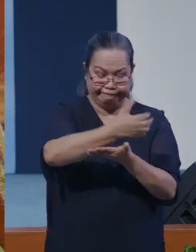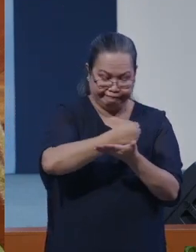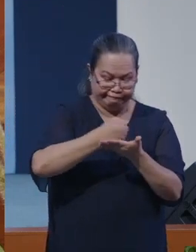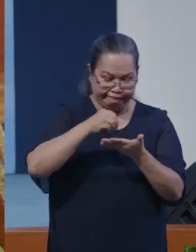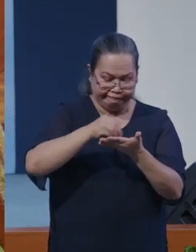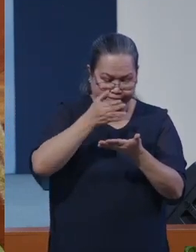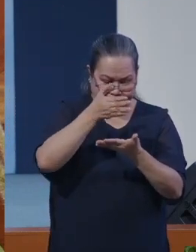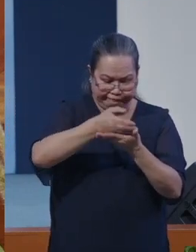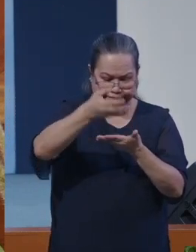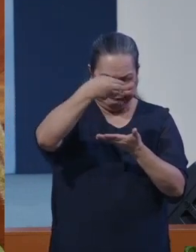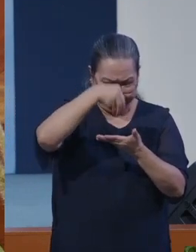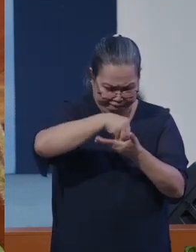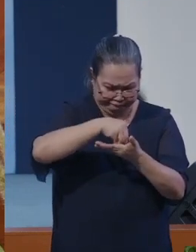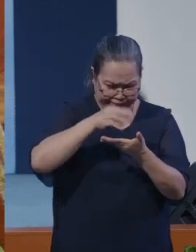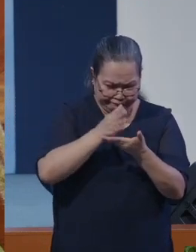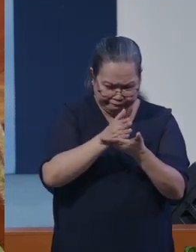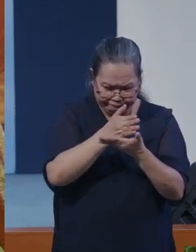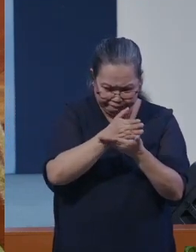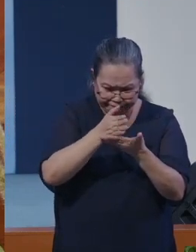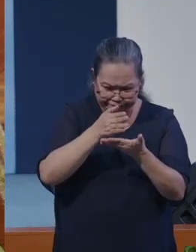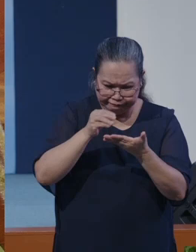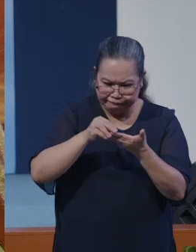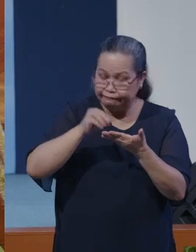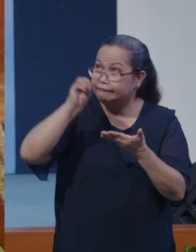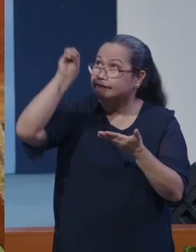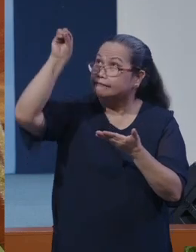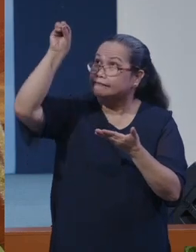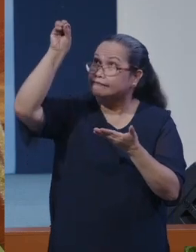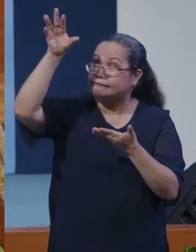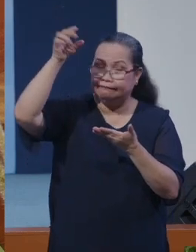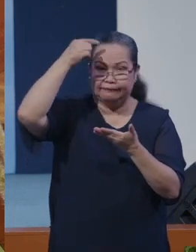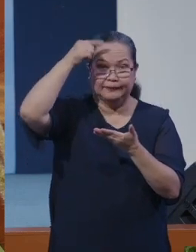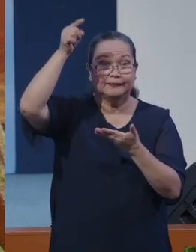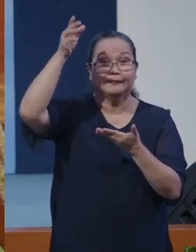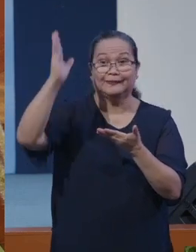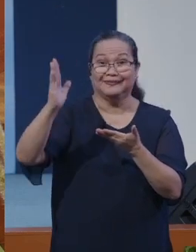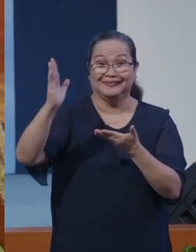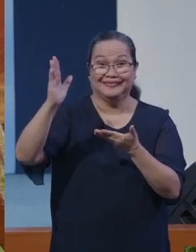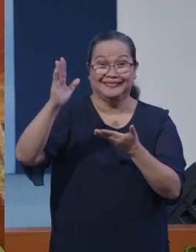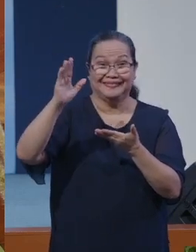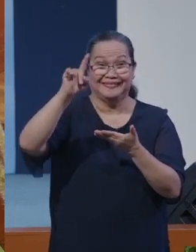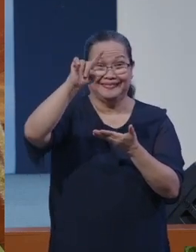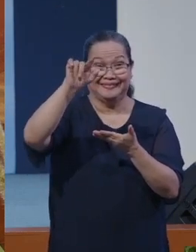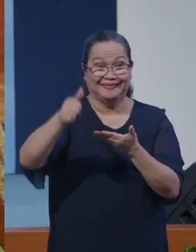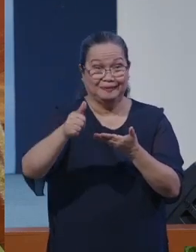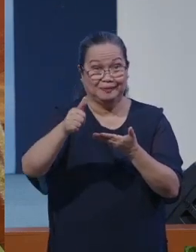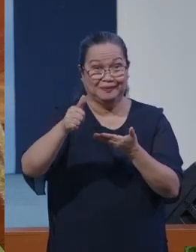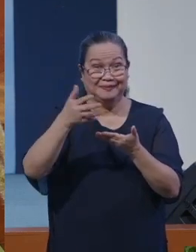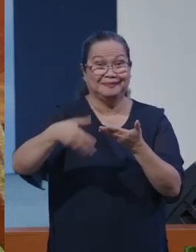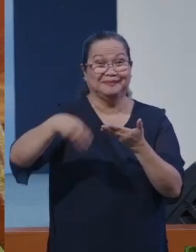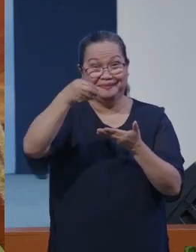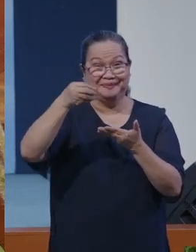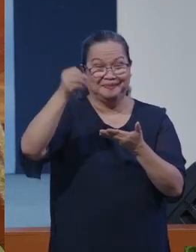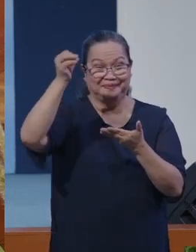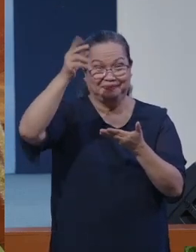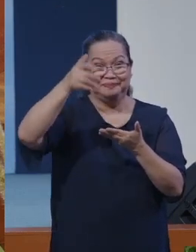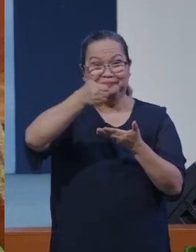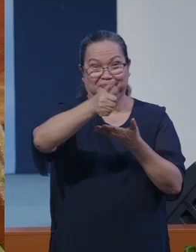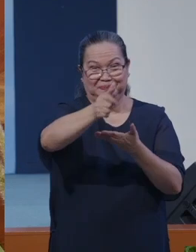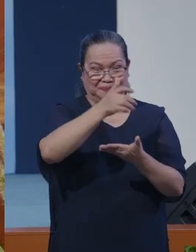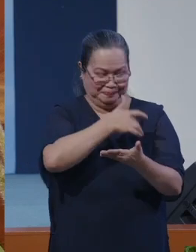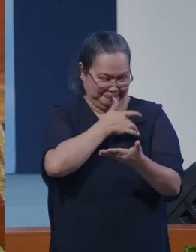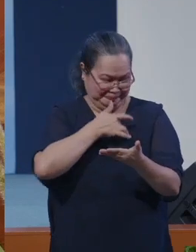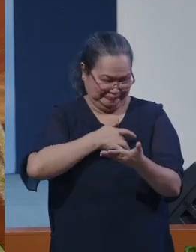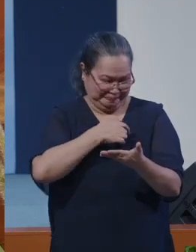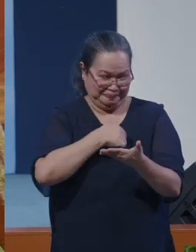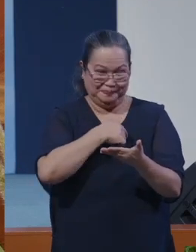Cash in. Tapos cash out na. Ang unang cash out sa Diyos. Magkano ibibigay ko? According to my